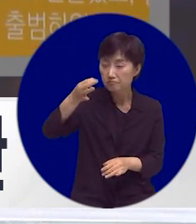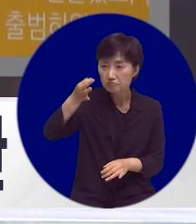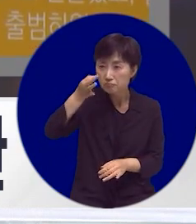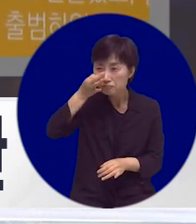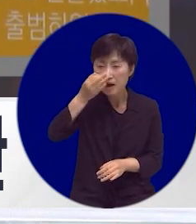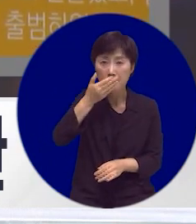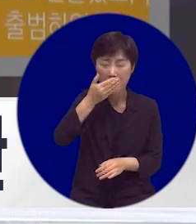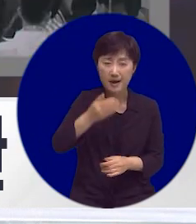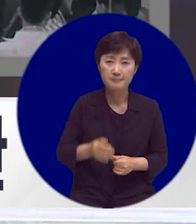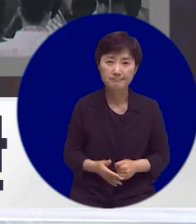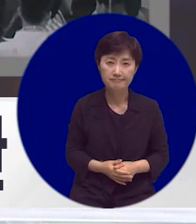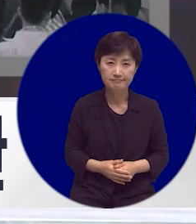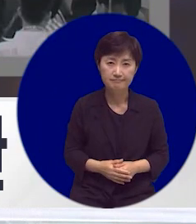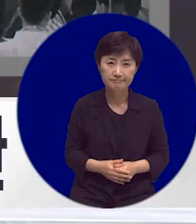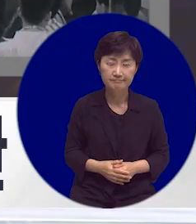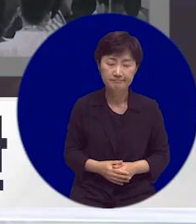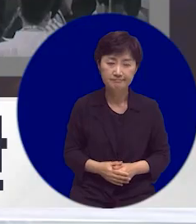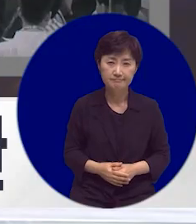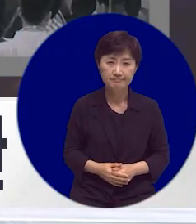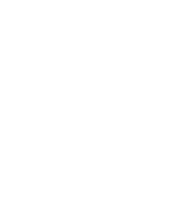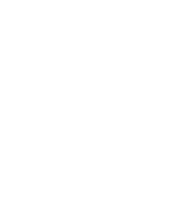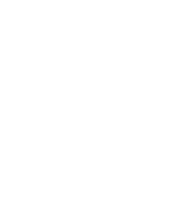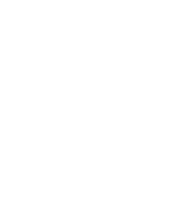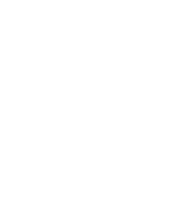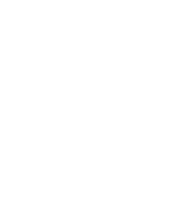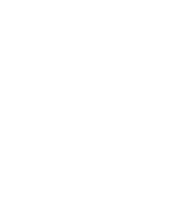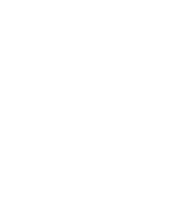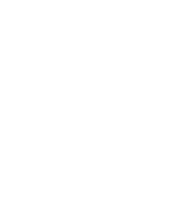통해 온라인으로도 만날 수 있습니다.